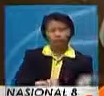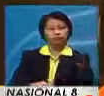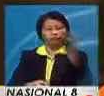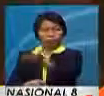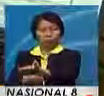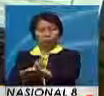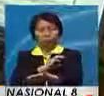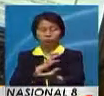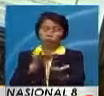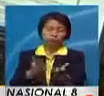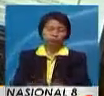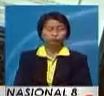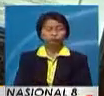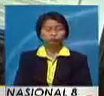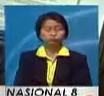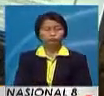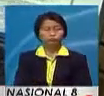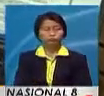dan